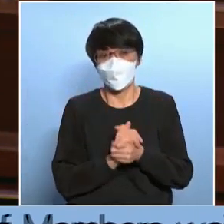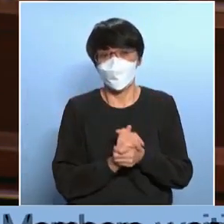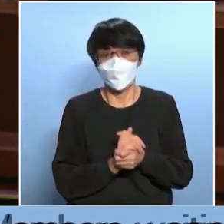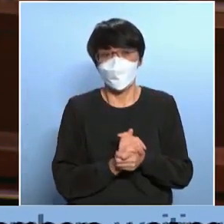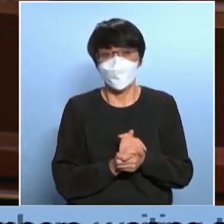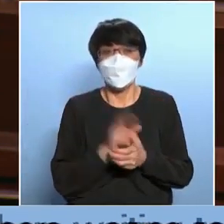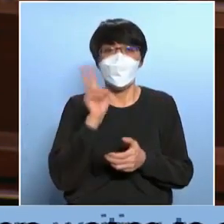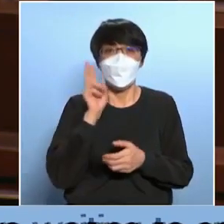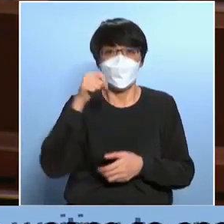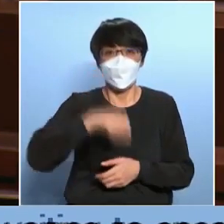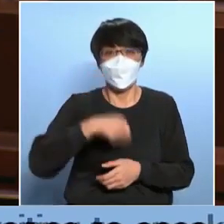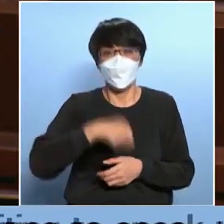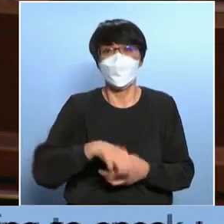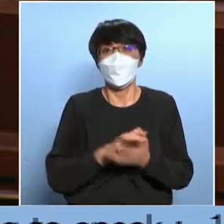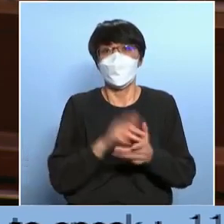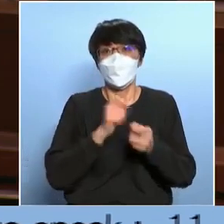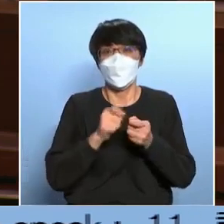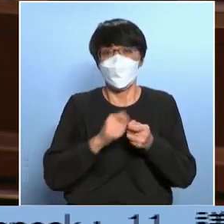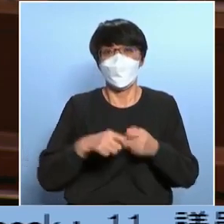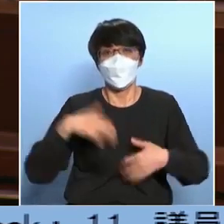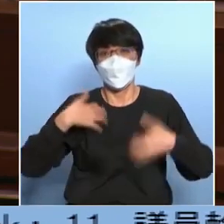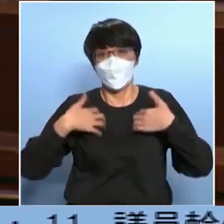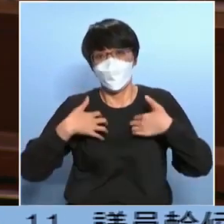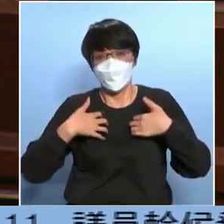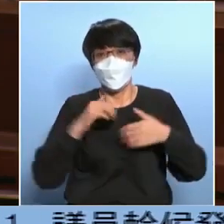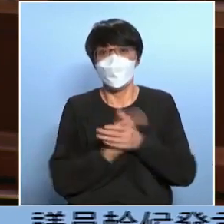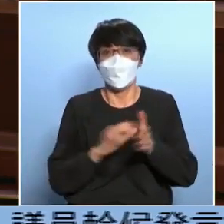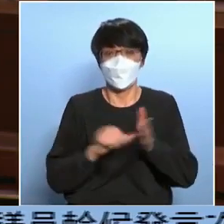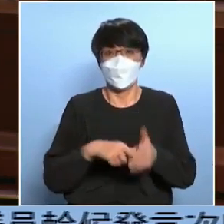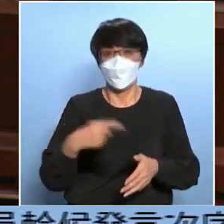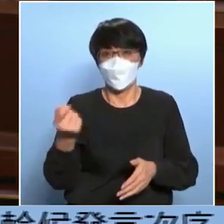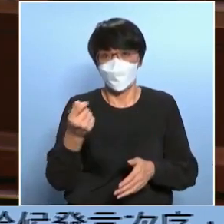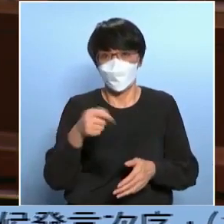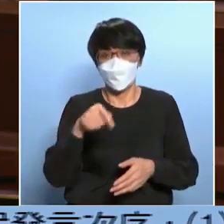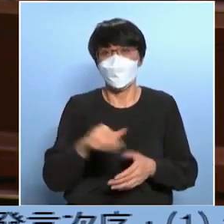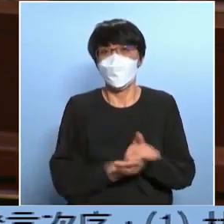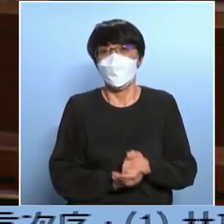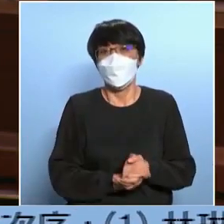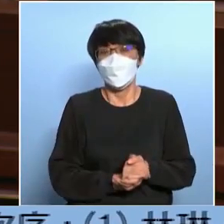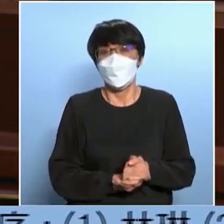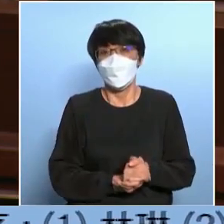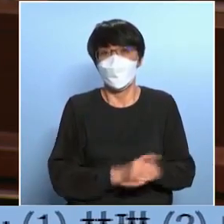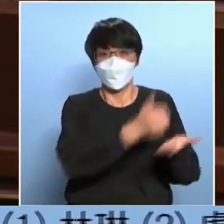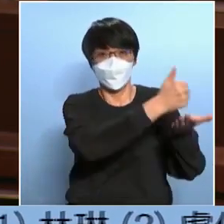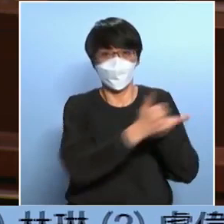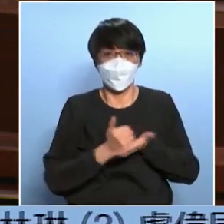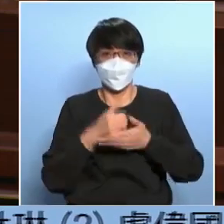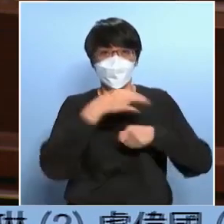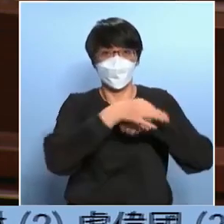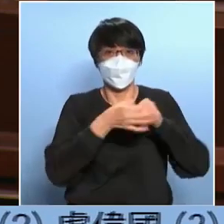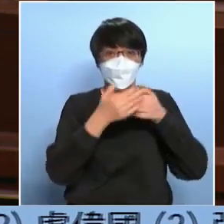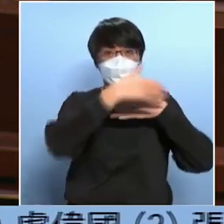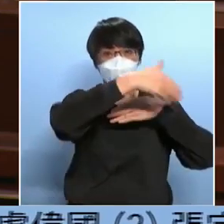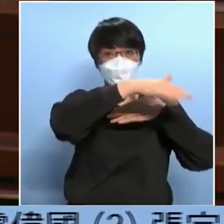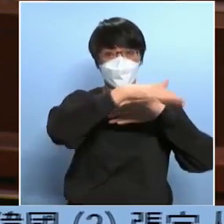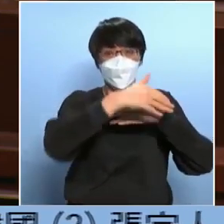既然係本地資源咁緊缺嘅時候，最快其實應該放寬多啲咧，輸入多啲外地合資格